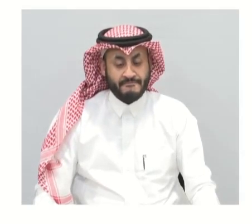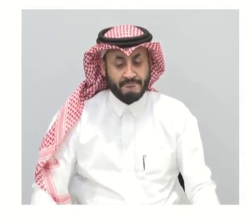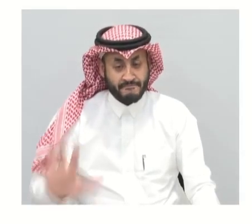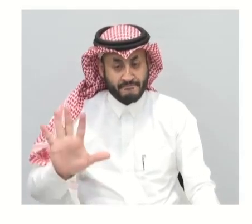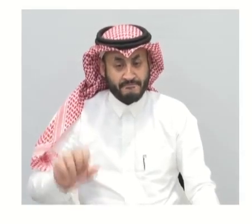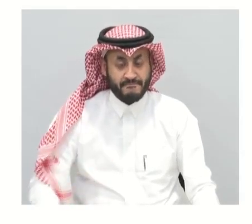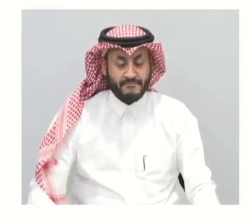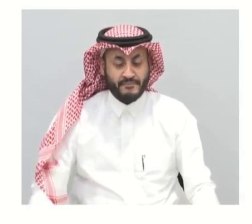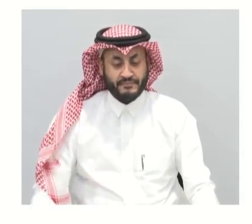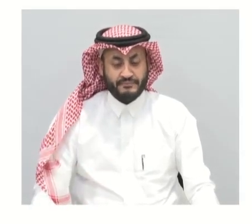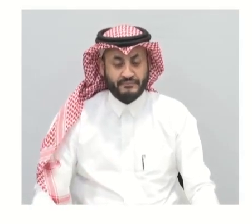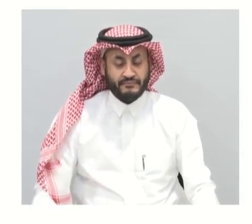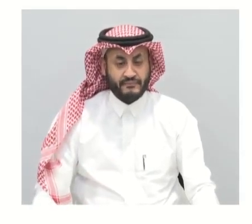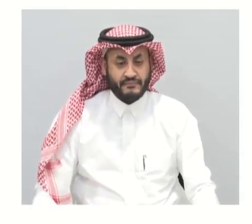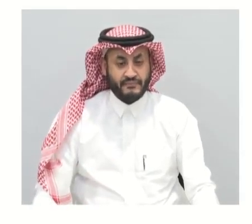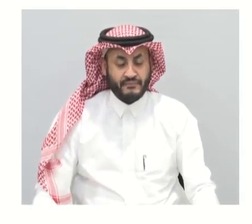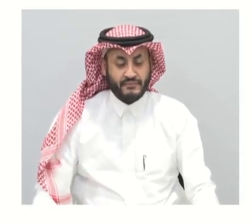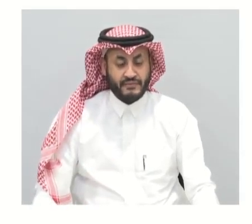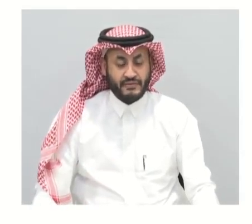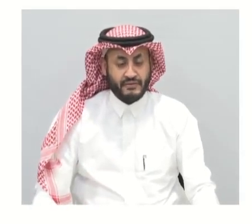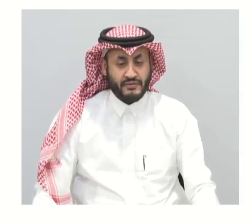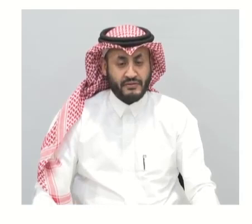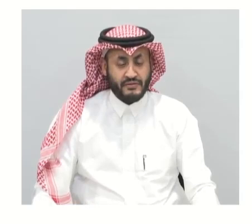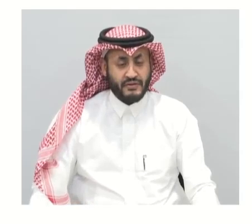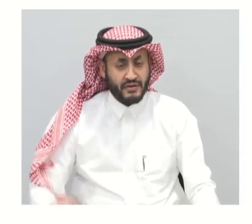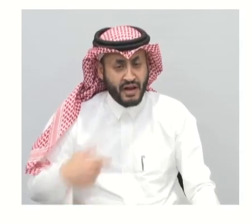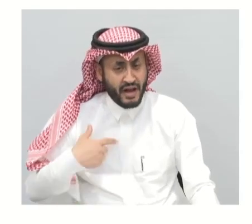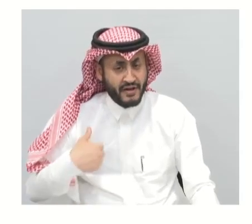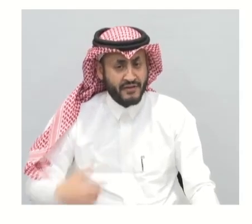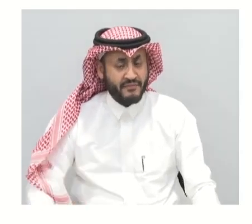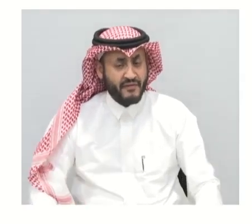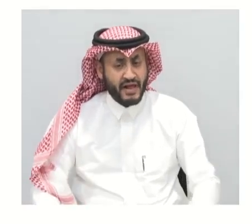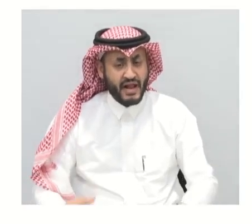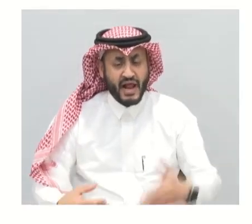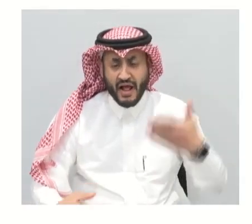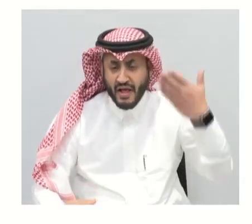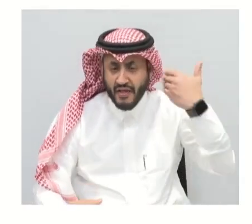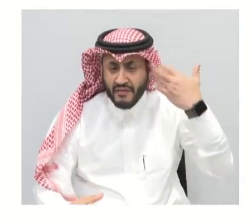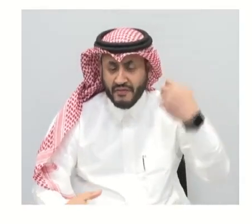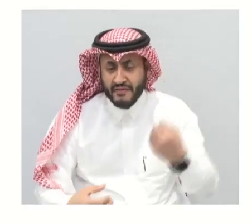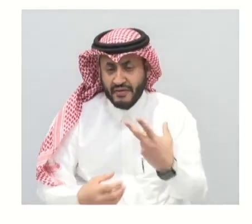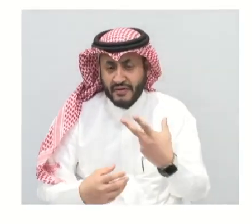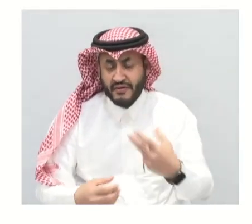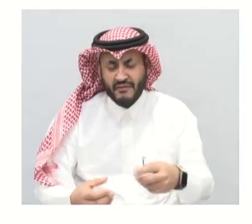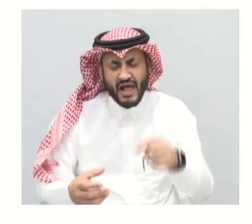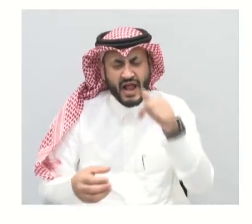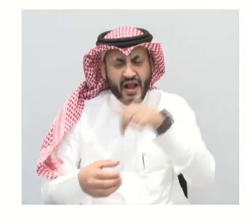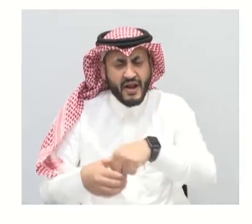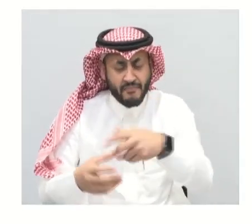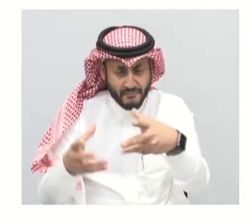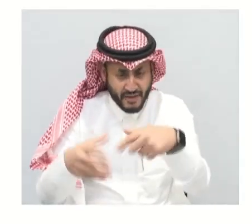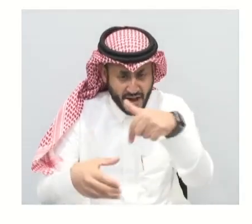الخامس تسمى الطاقه الحراريه والتي مصدرها بالتحديد